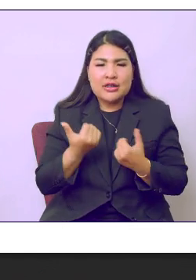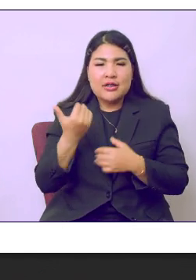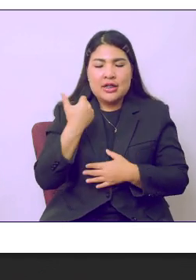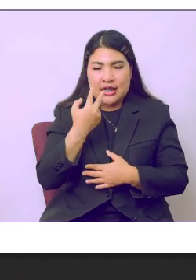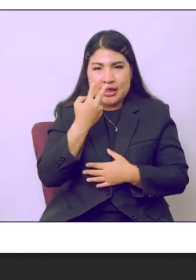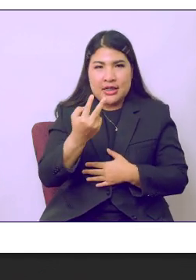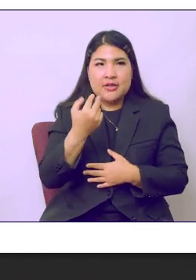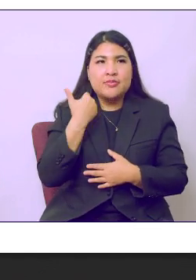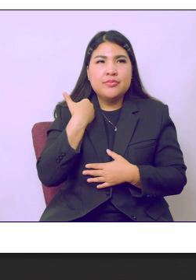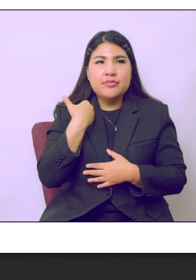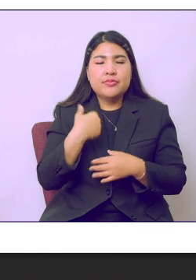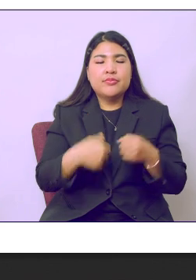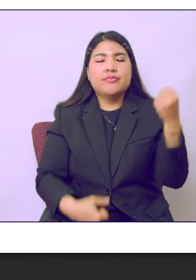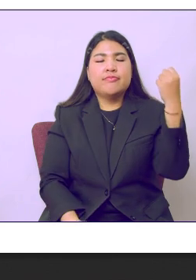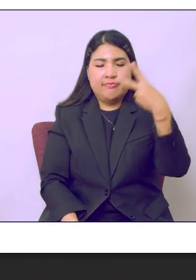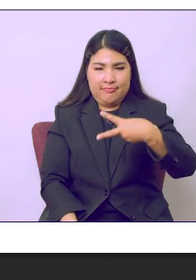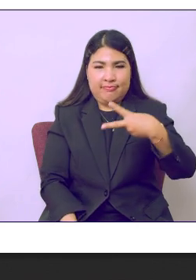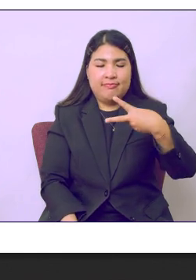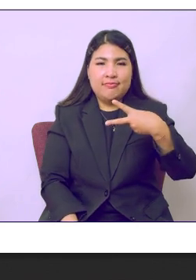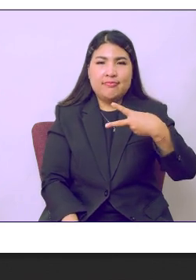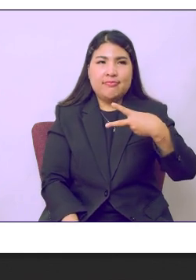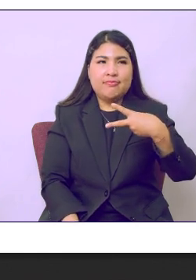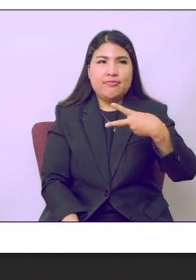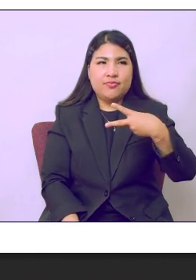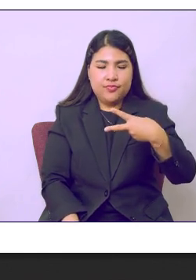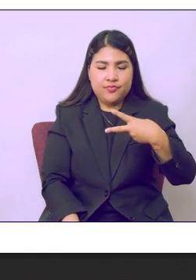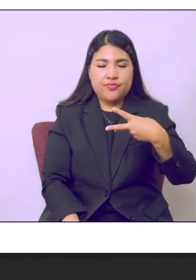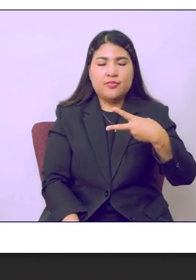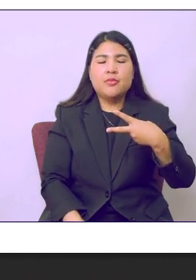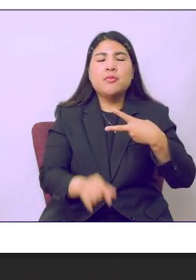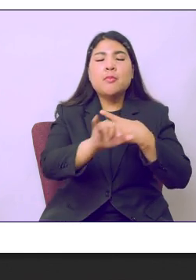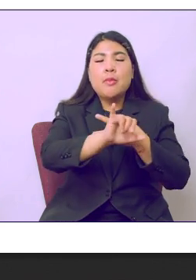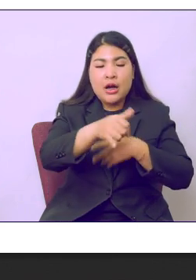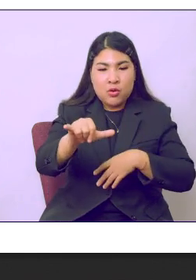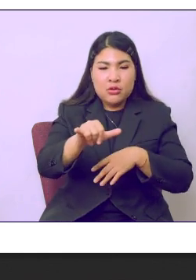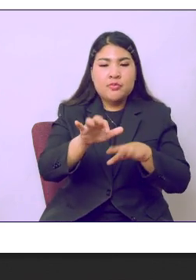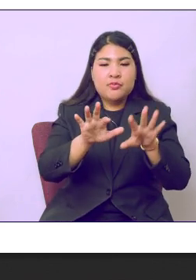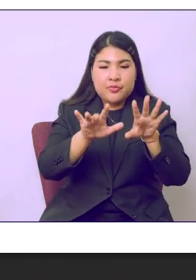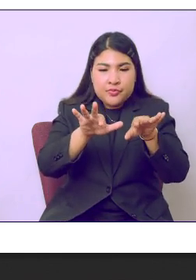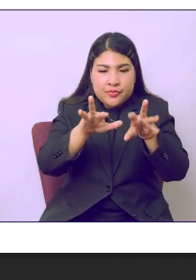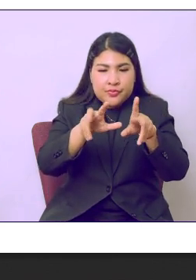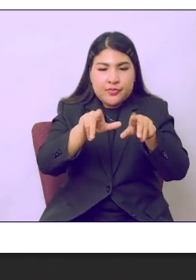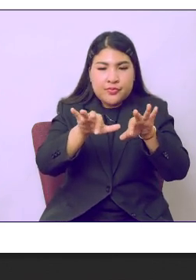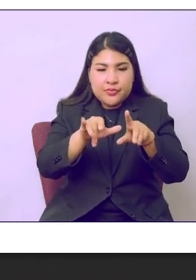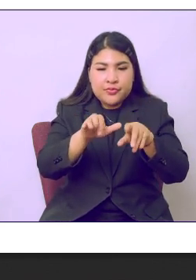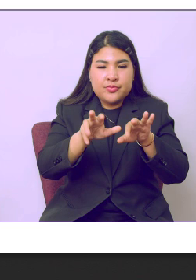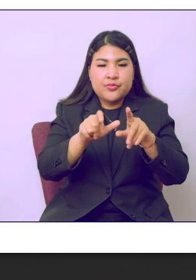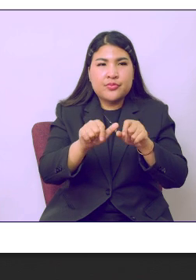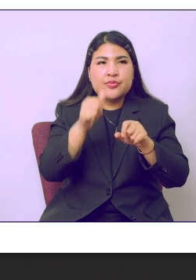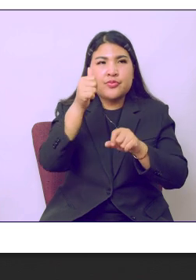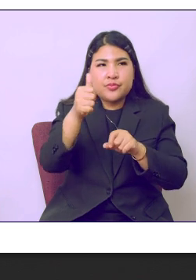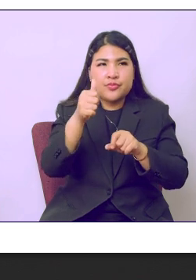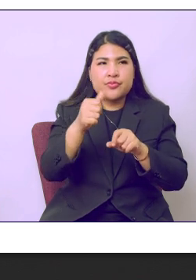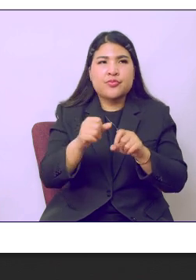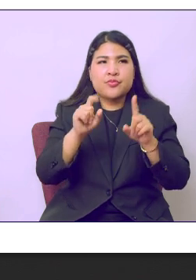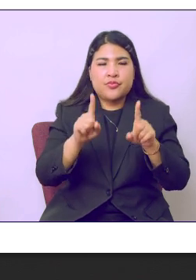แบบเลยนะครับเพราะผมก็เจอ 2แบบมาเหมือนกันกลุ่มน้องที่สามารถเคลื่อนนิ้วได้นะครับเคลื่อนนิ้วตามตาม